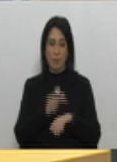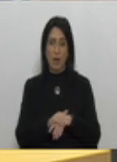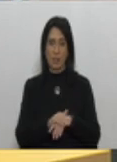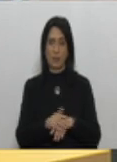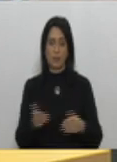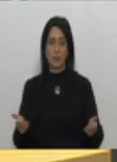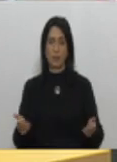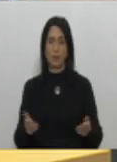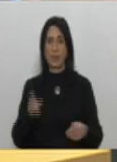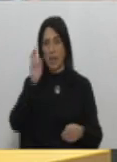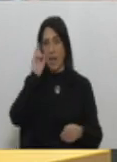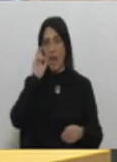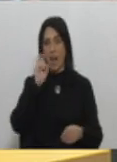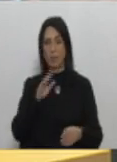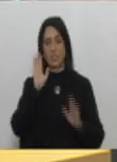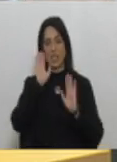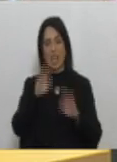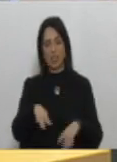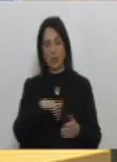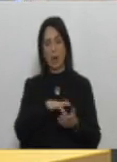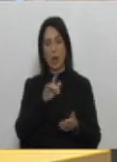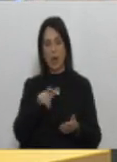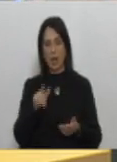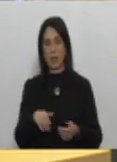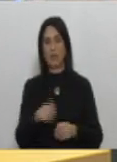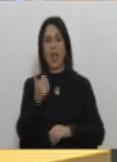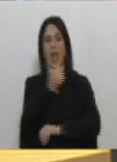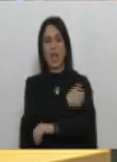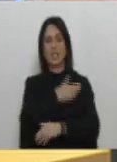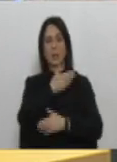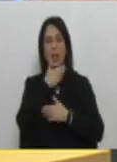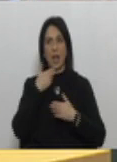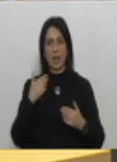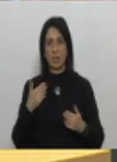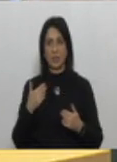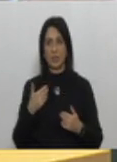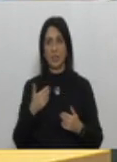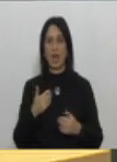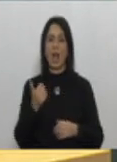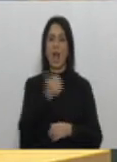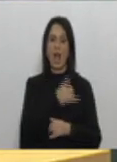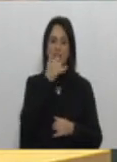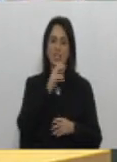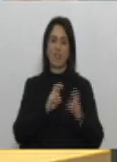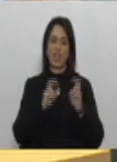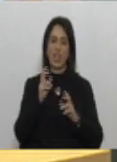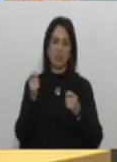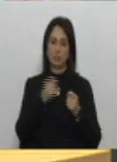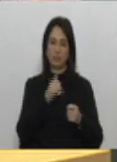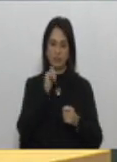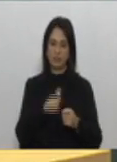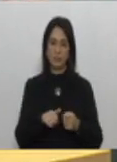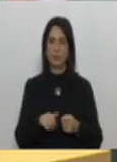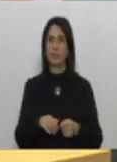არის, რომ ხელისუფლებამ შეატოვა მოქალაქეები და აცრები არ არის. და აცრა ვერ წარმოებს, ვერ შემოაქვს